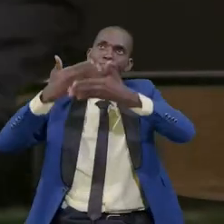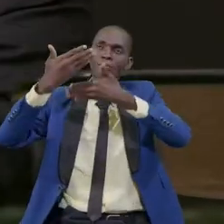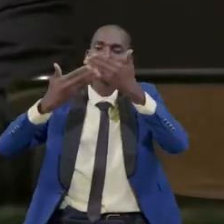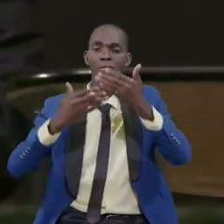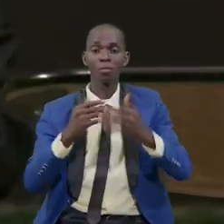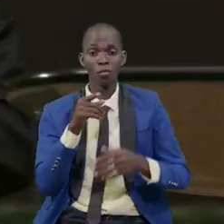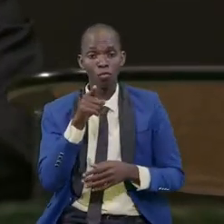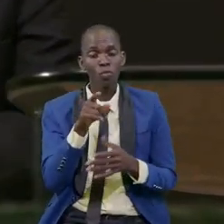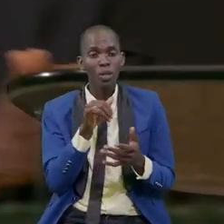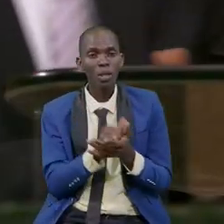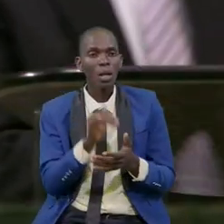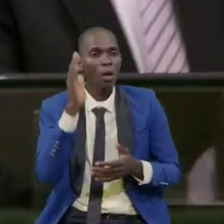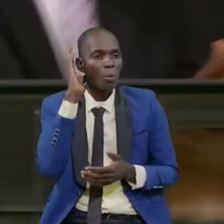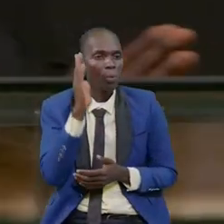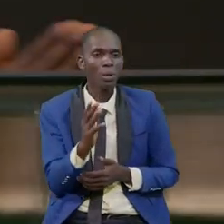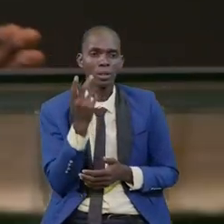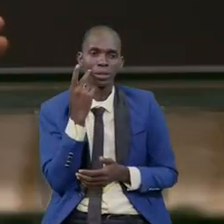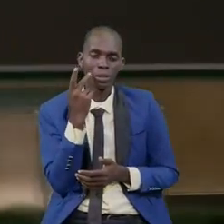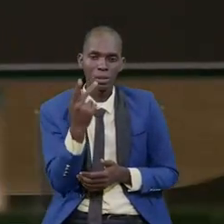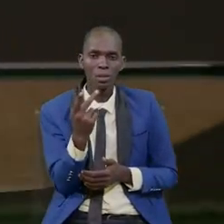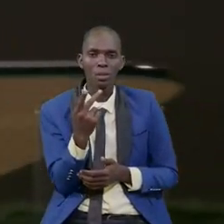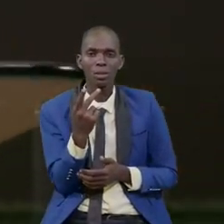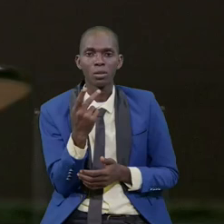satisfaisante, une vie progressive.